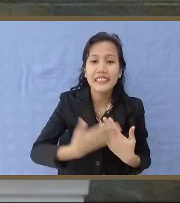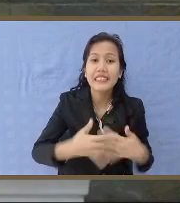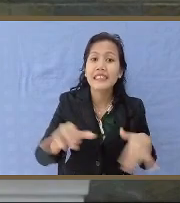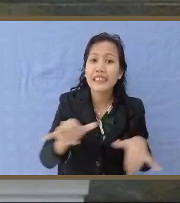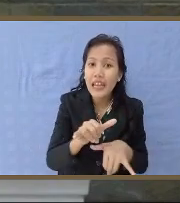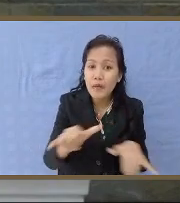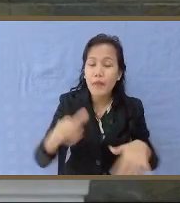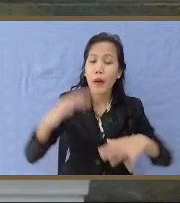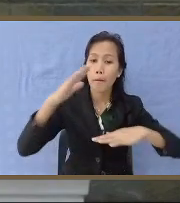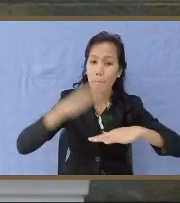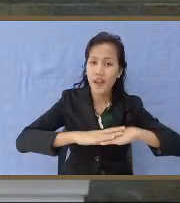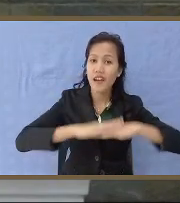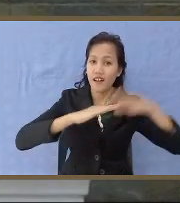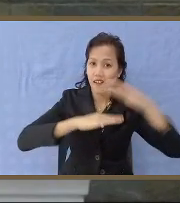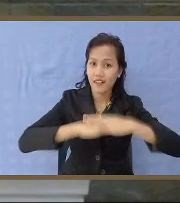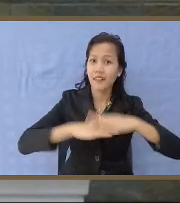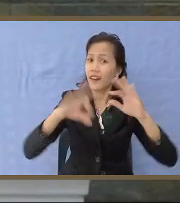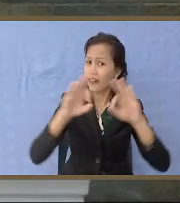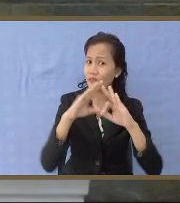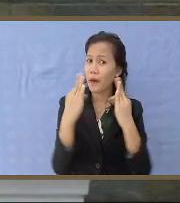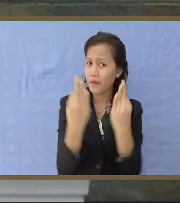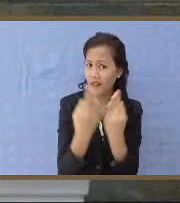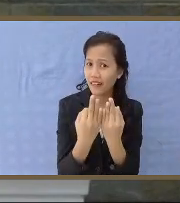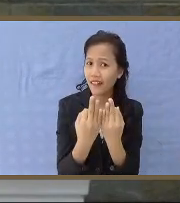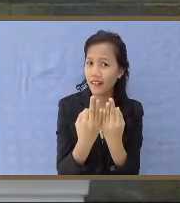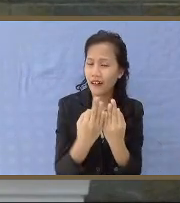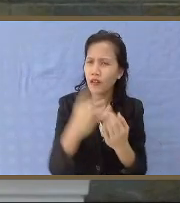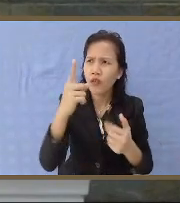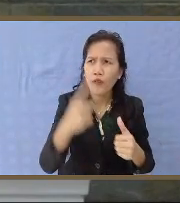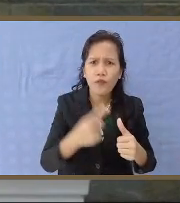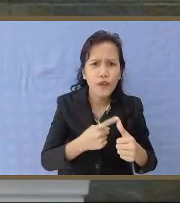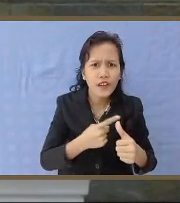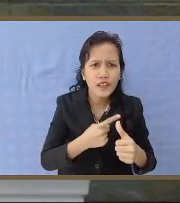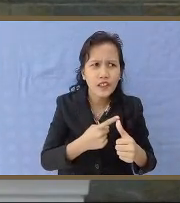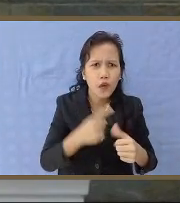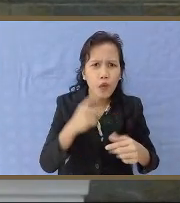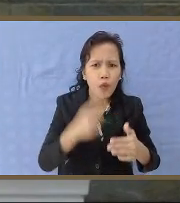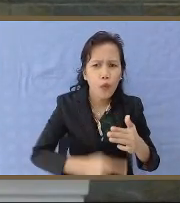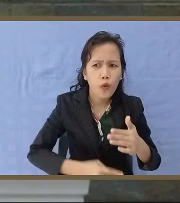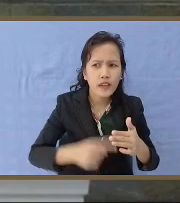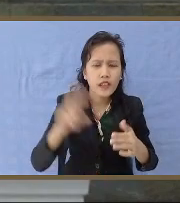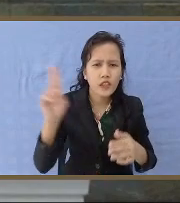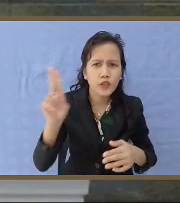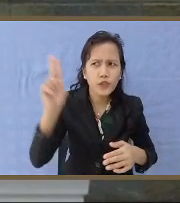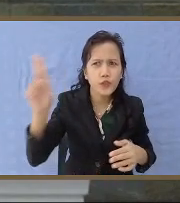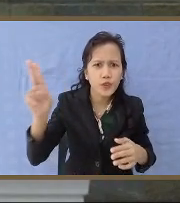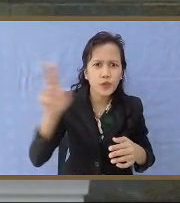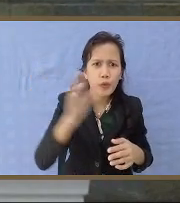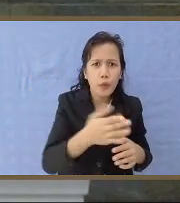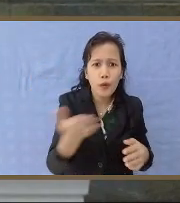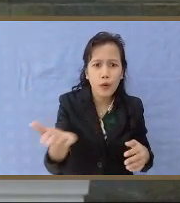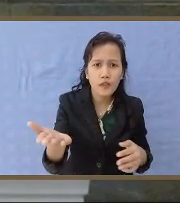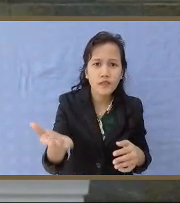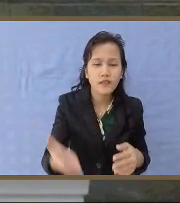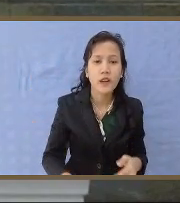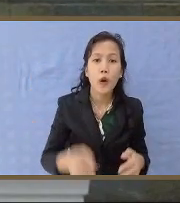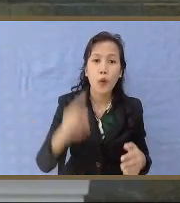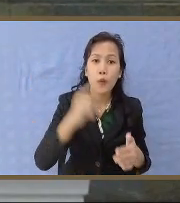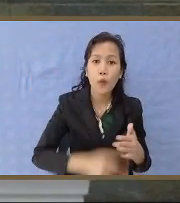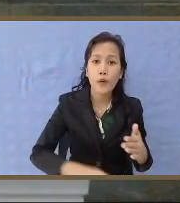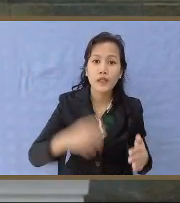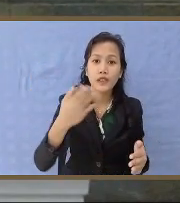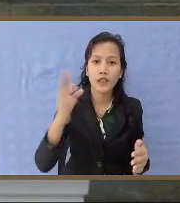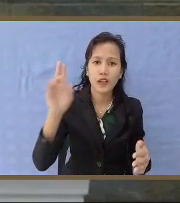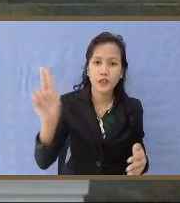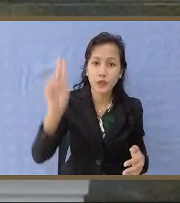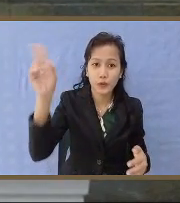family. Okay? Now, first of all, anong gagamitin mong pattern? Anong gagamitin po nating pattern? Marami